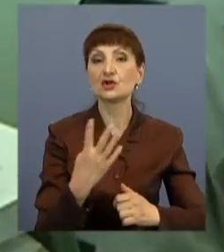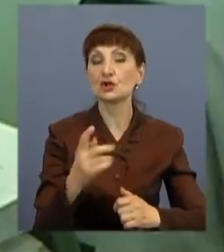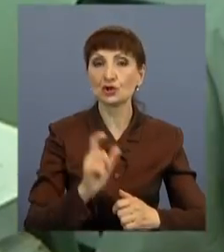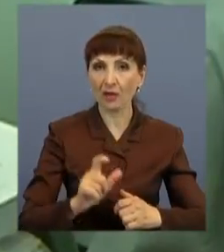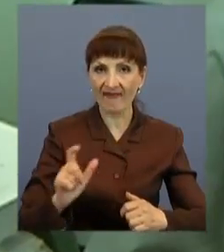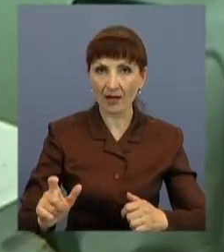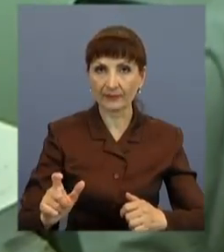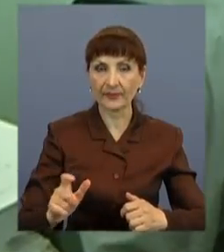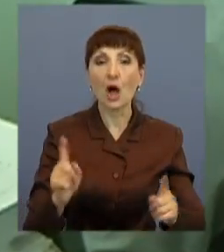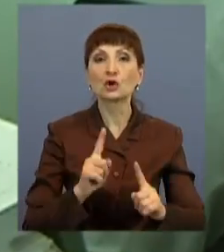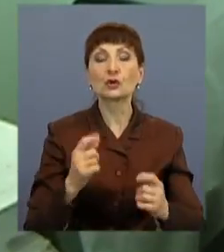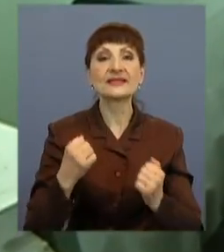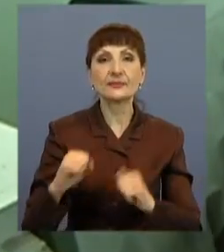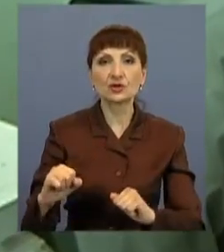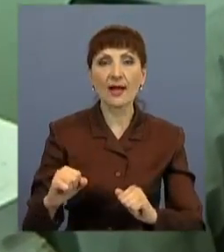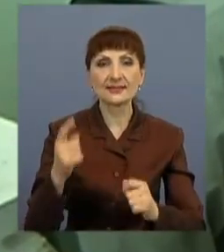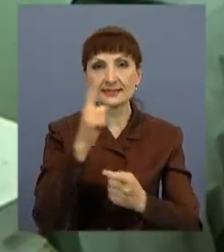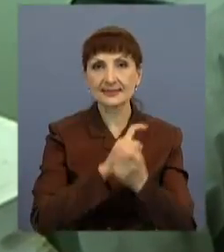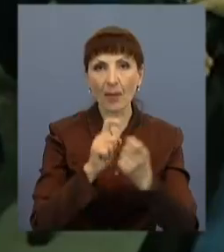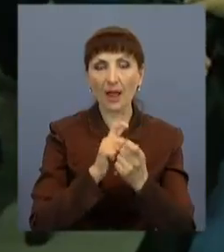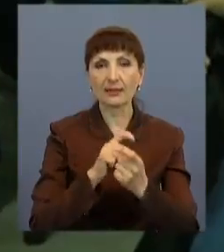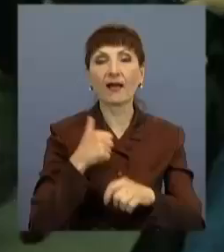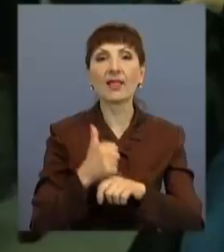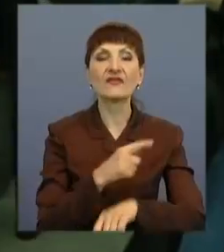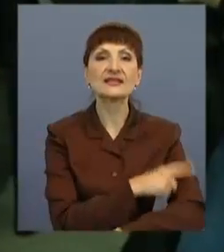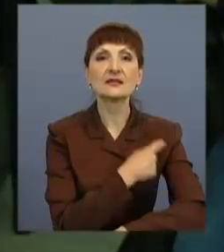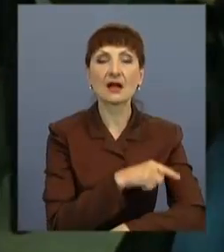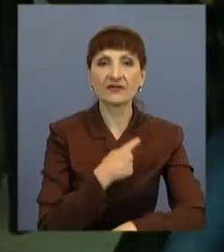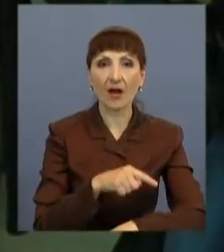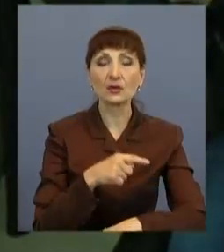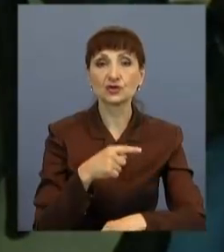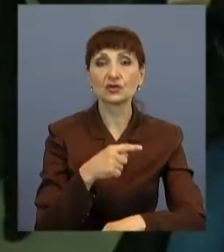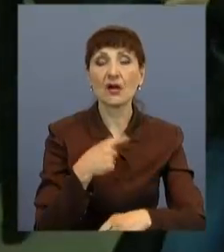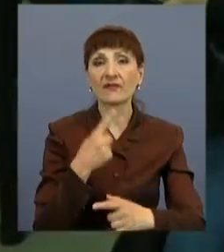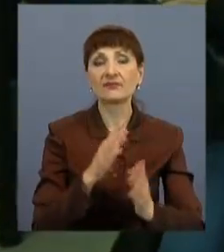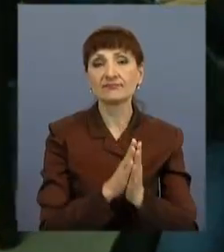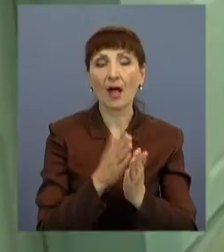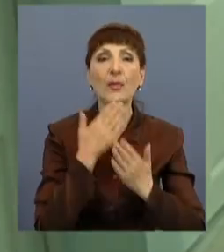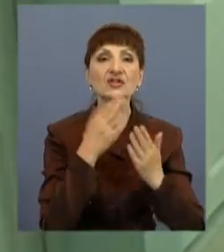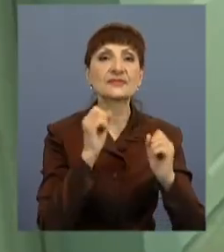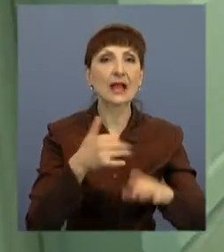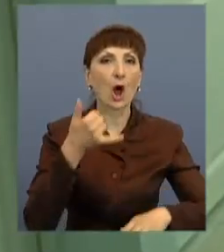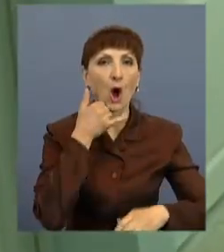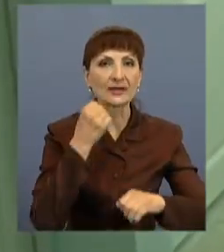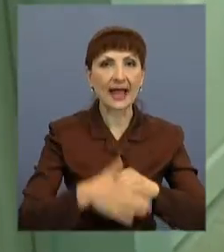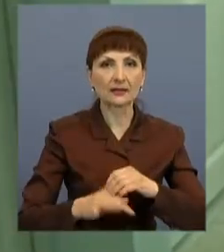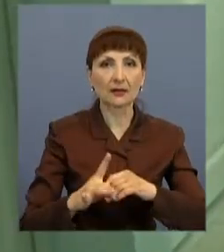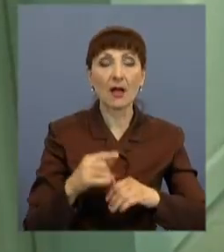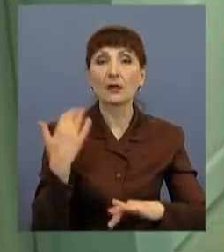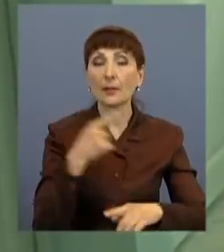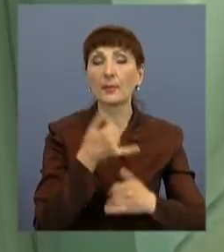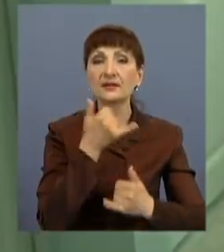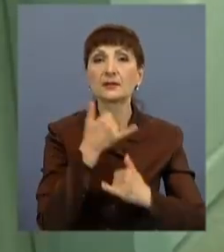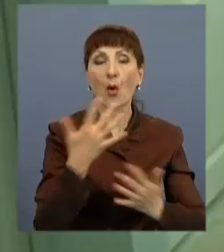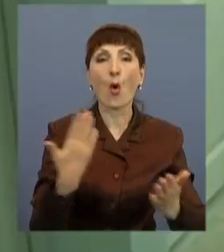3-4 человека. Чтобы избежать дезинформации, главный санитарный врач рекомендует обращаться в специальные колл-центры. Только накануне туда